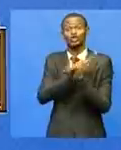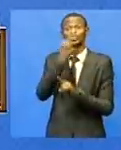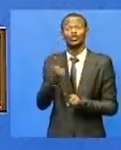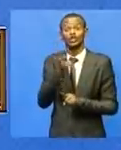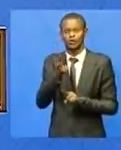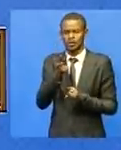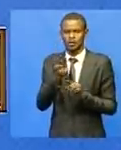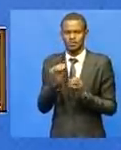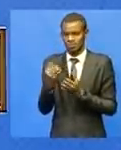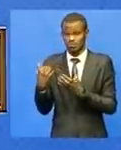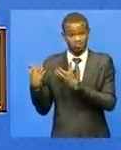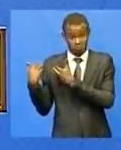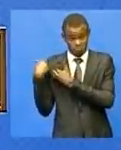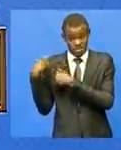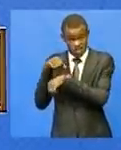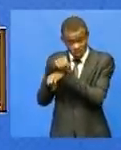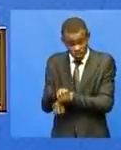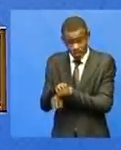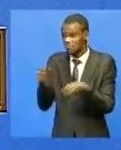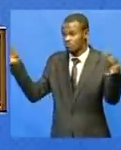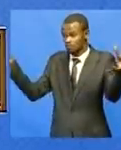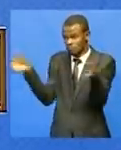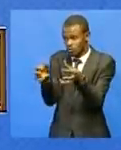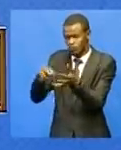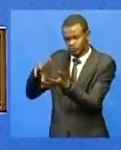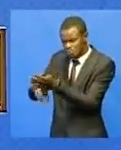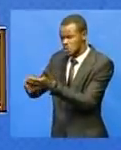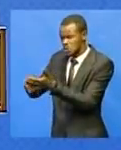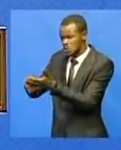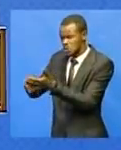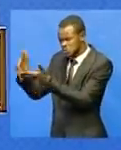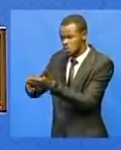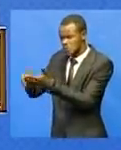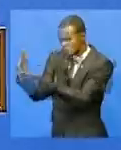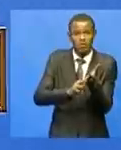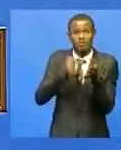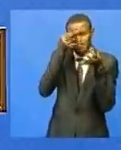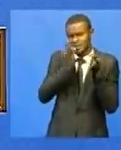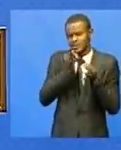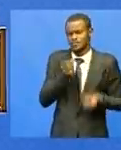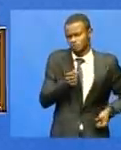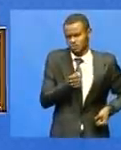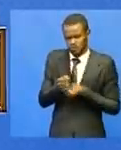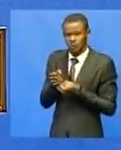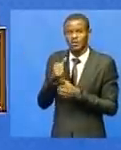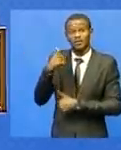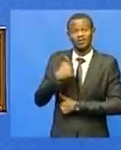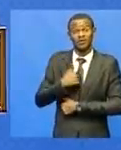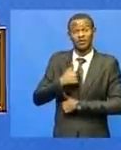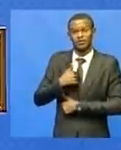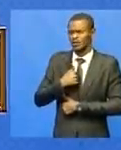des chefferies et des groupements pour soutenir l'action de nos forces armées et c'est désolidariser des groupes